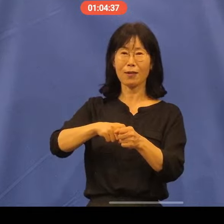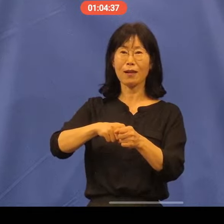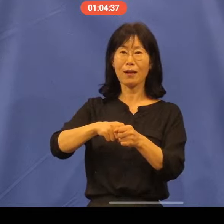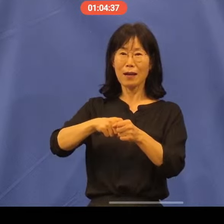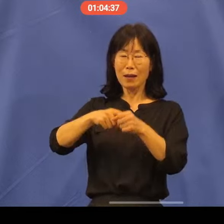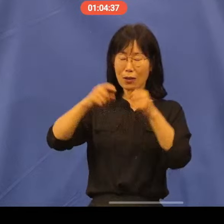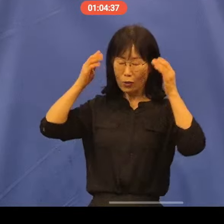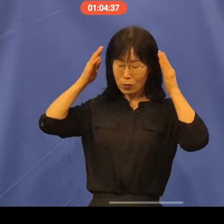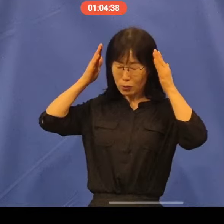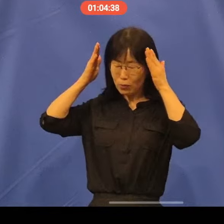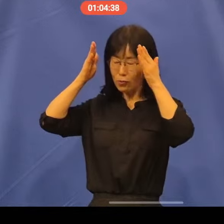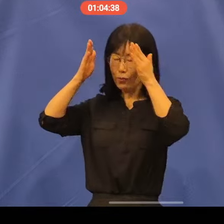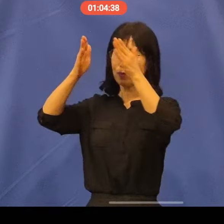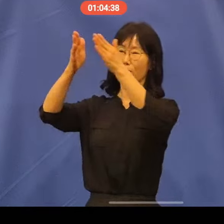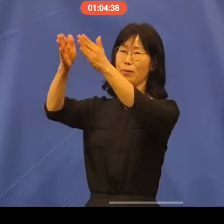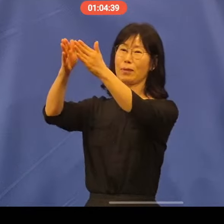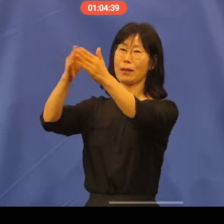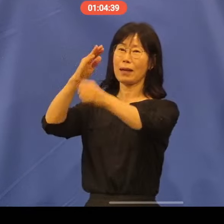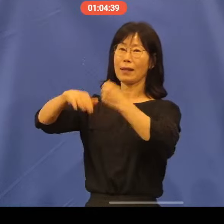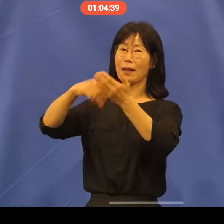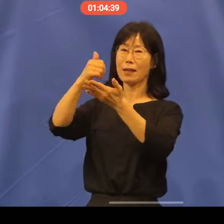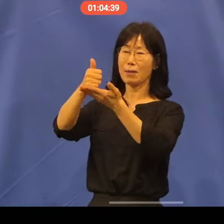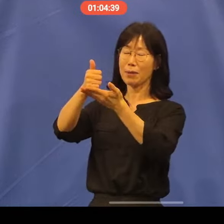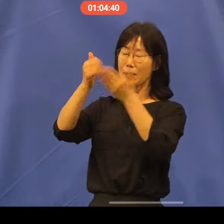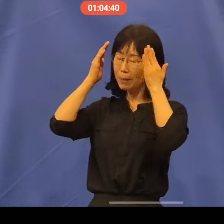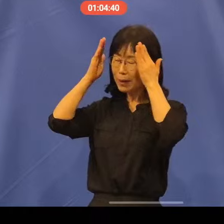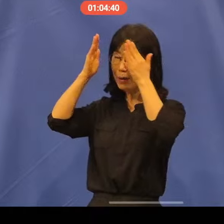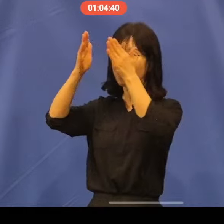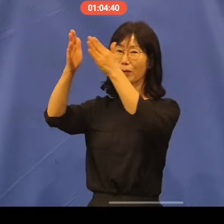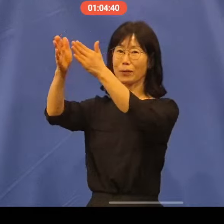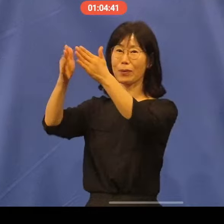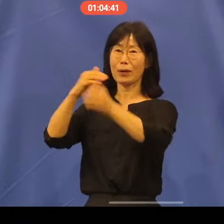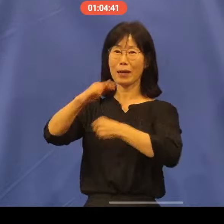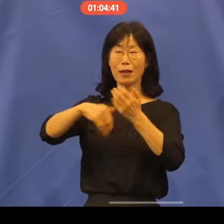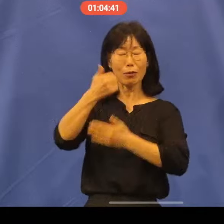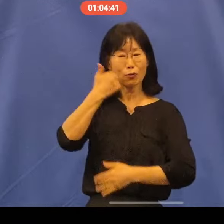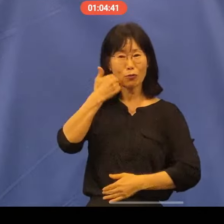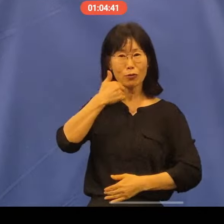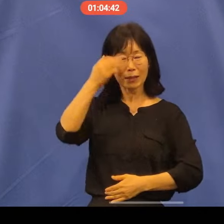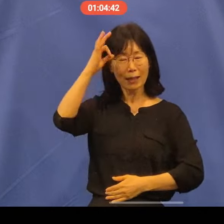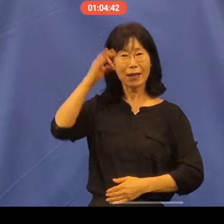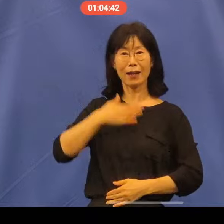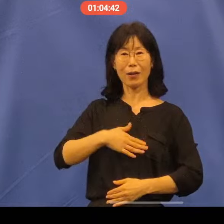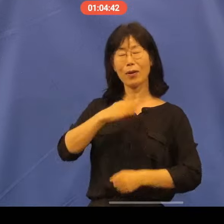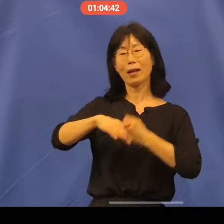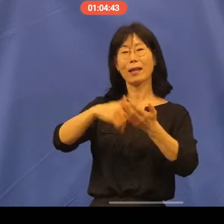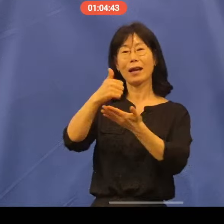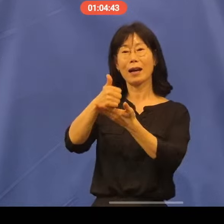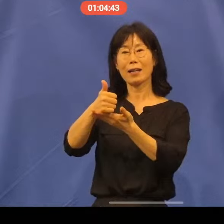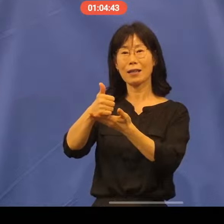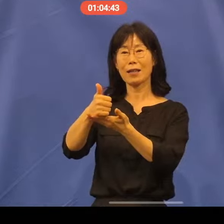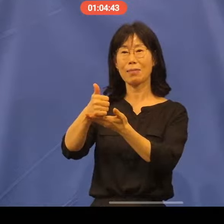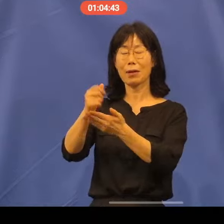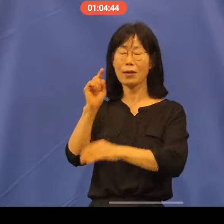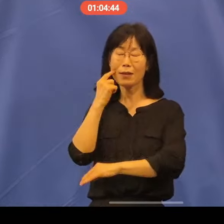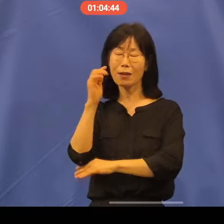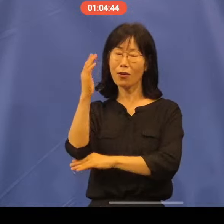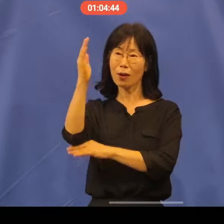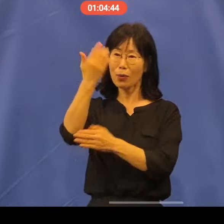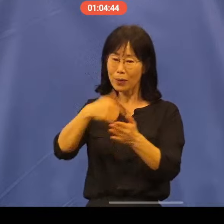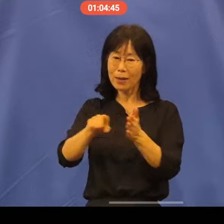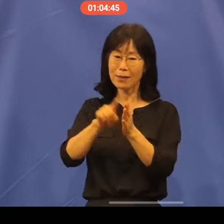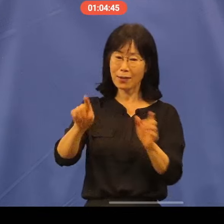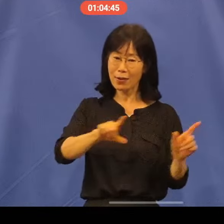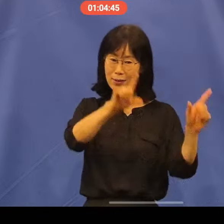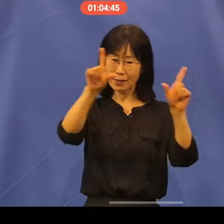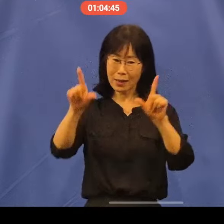때가 많은데요, 다시 한번 우리가 하나님이 누구이신가를 알고 그분의 영광을, 그분의 성품을, 그분의 하신 일을